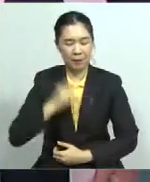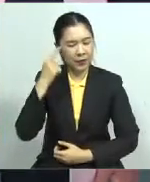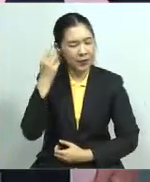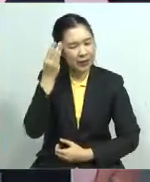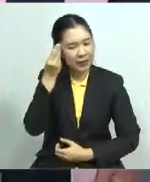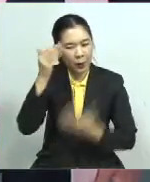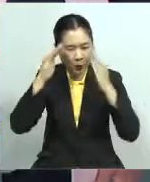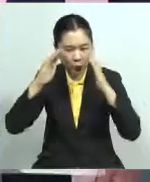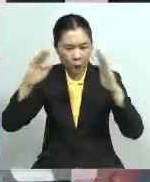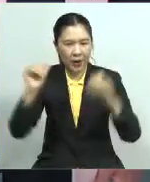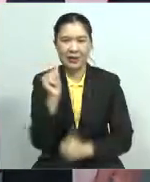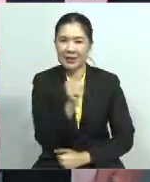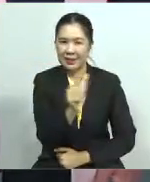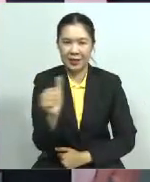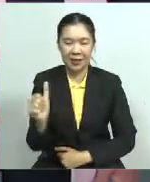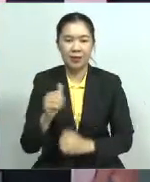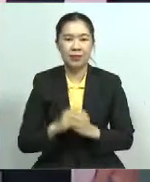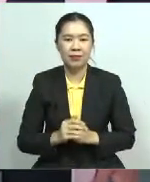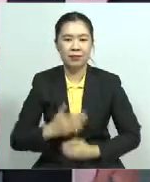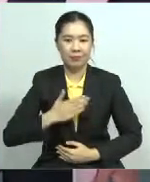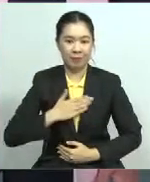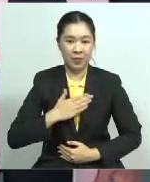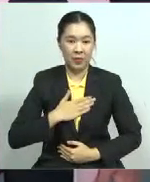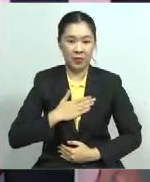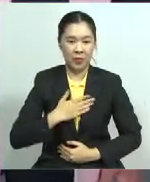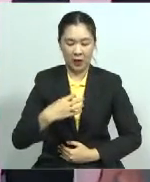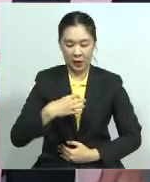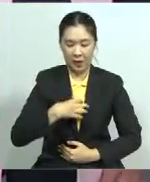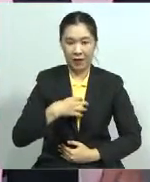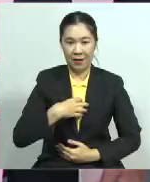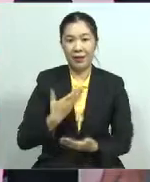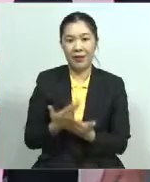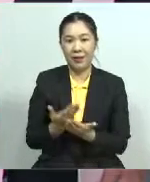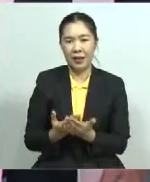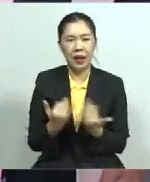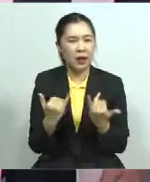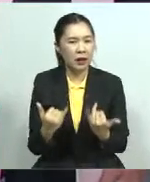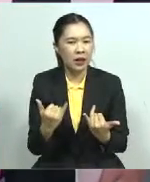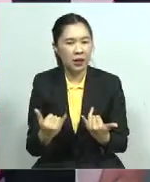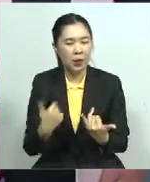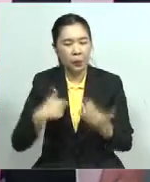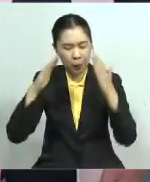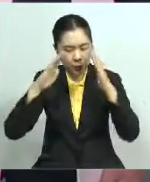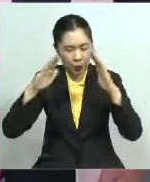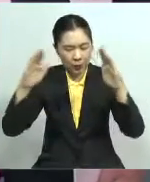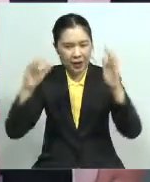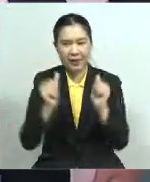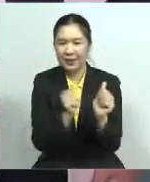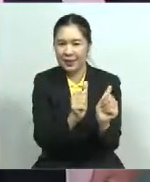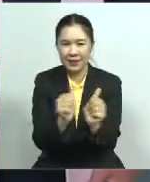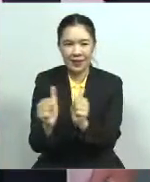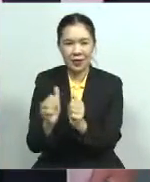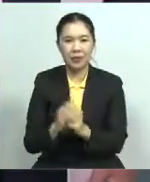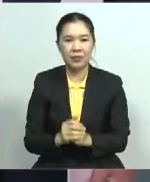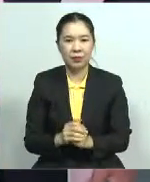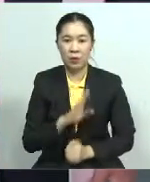แลกที่คุ้มค่าครับเพราะงั้นผมสำหรับผมการแลกเหรียญเงินในครั้งนี้ถือว่าเป็นประสบการณ์ที่ดีมากแล้วก็แ